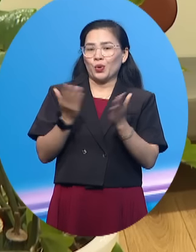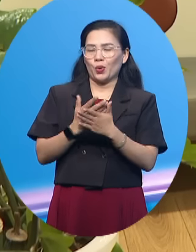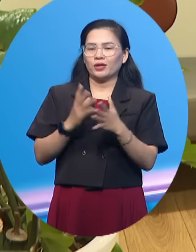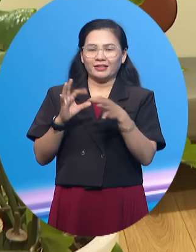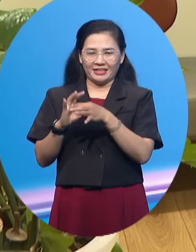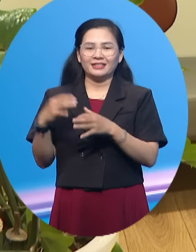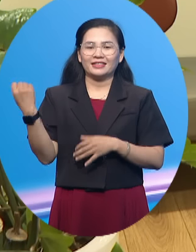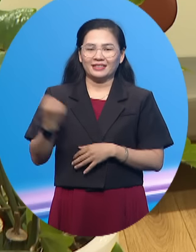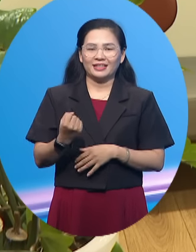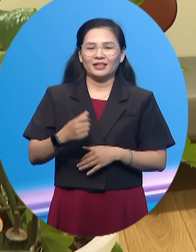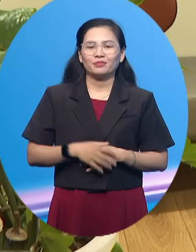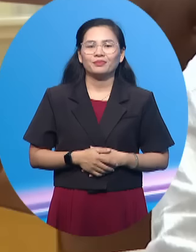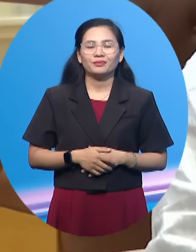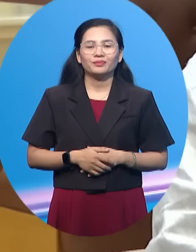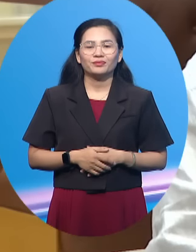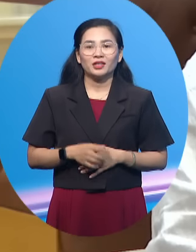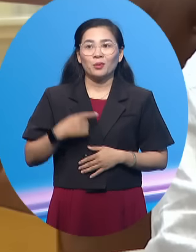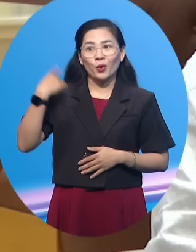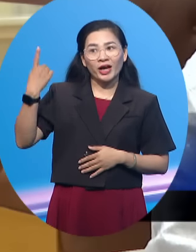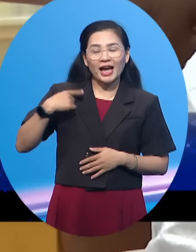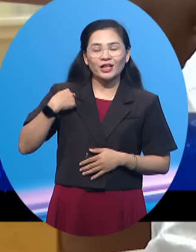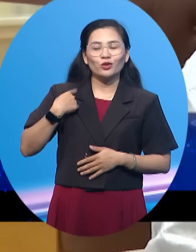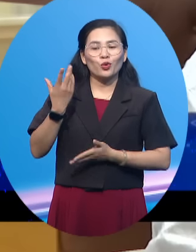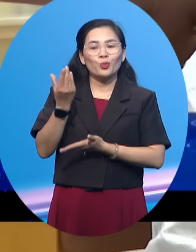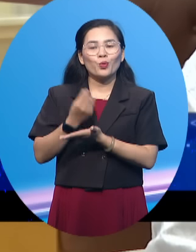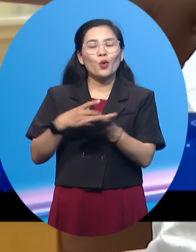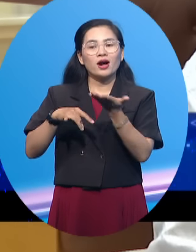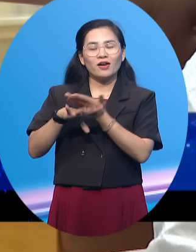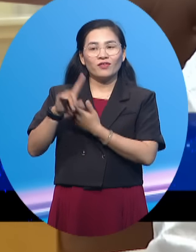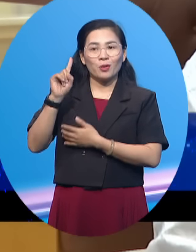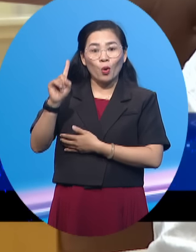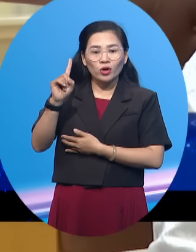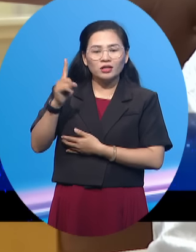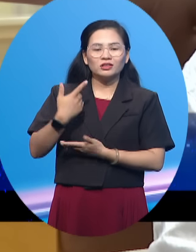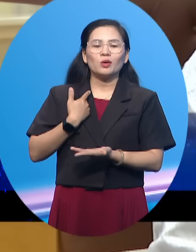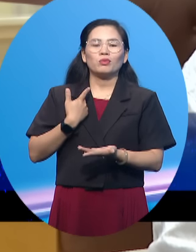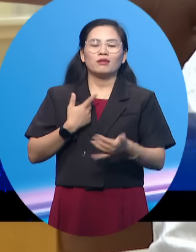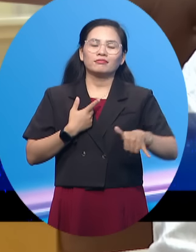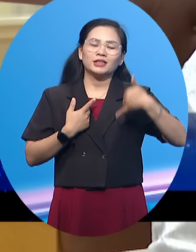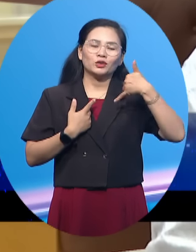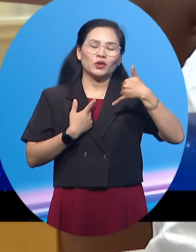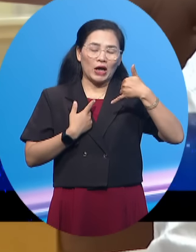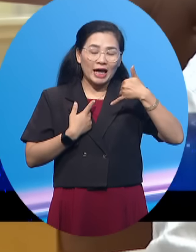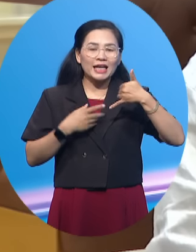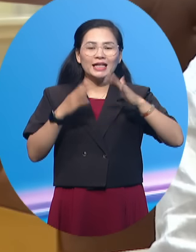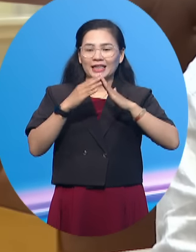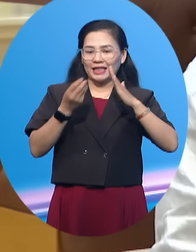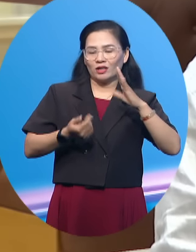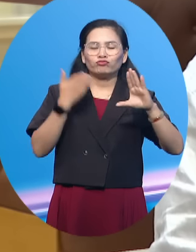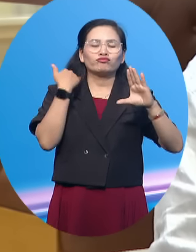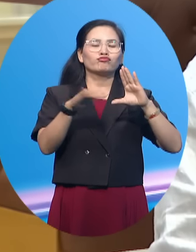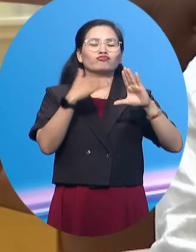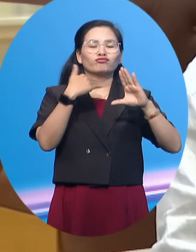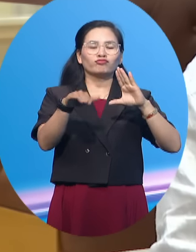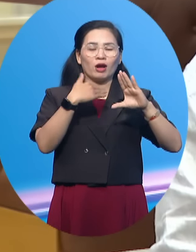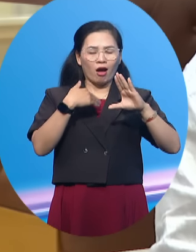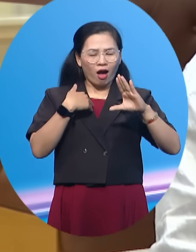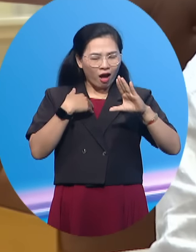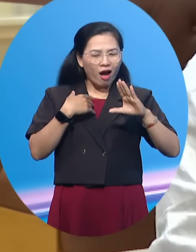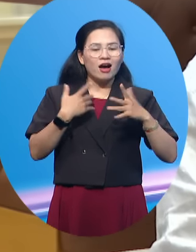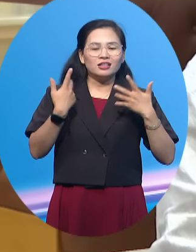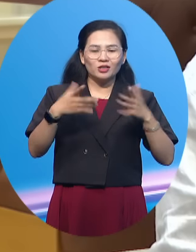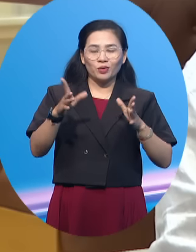kết của Techcombank. Mỗi ngày em đều muốn sử dụng, đều mua một cốc cà phê, nên là em cảm thấy khi mà mình